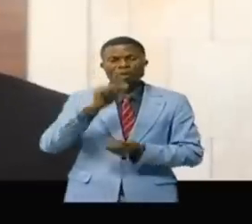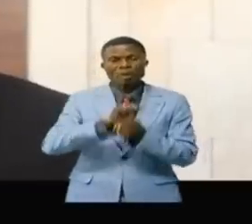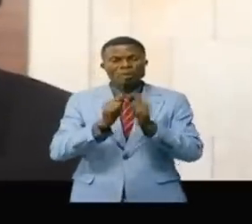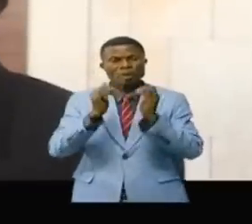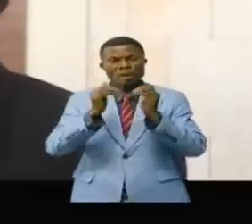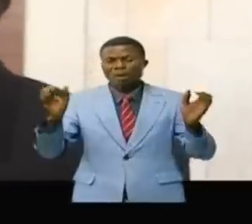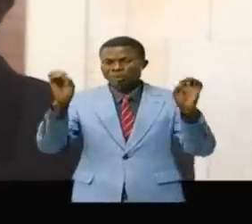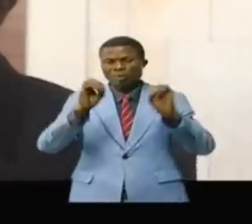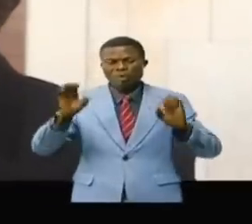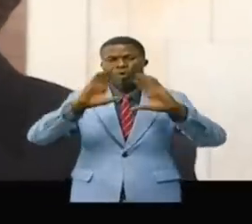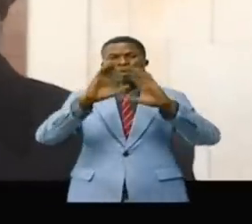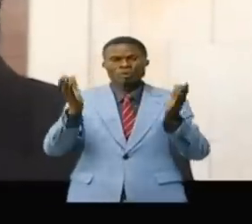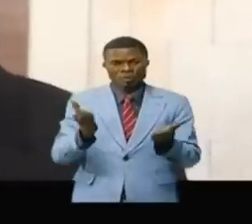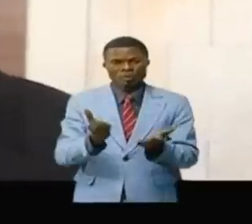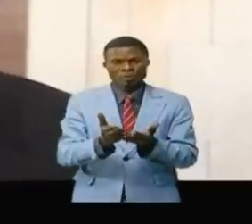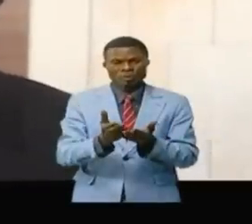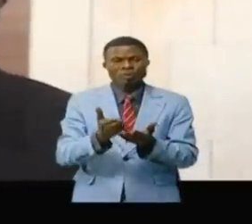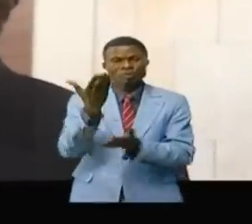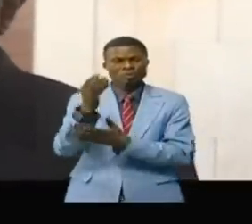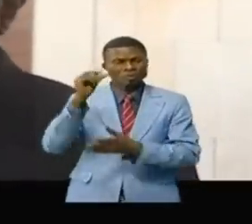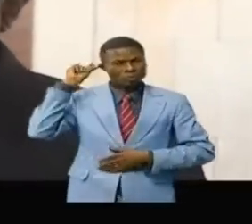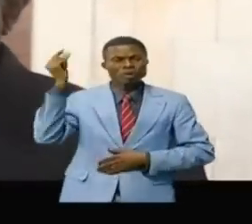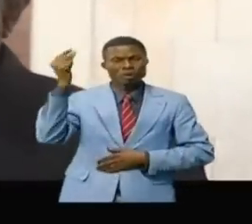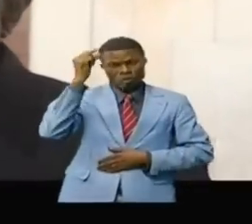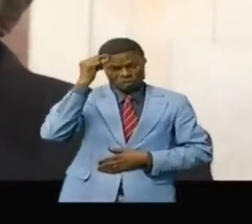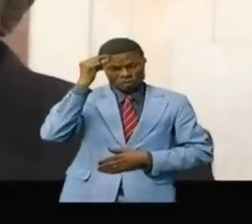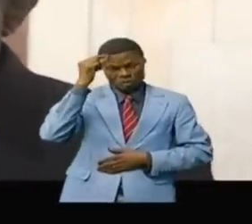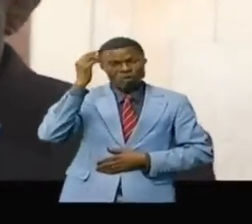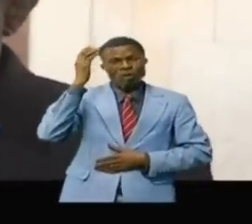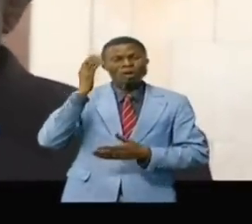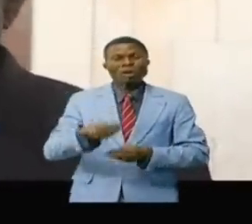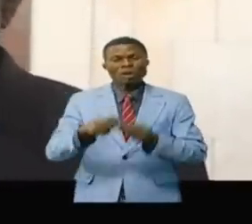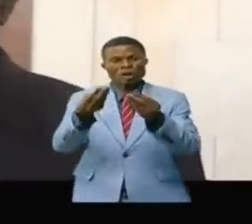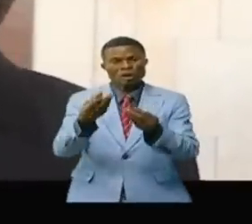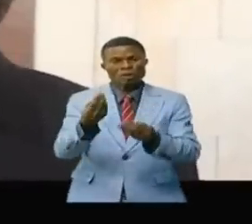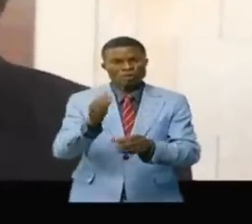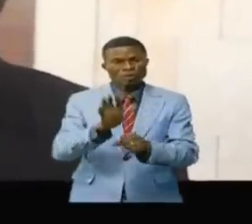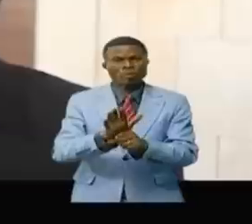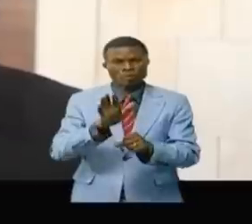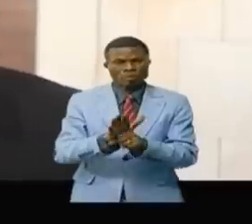l'insécurité communautaire, où il a appelé le gouvernement de mettre les moyens pour